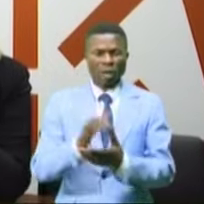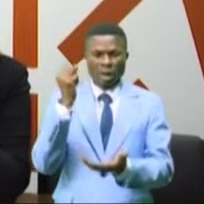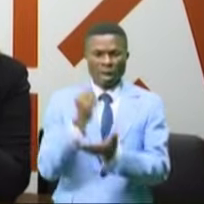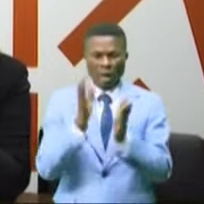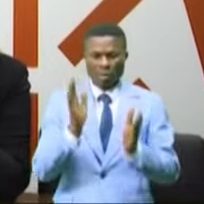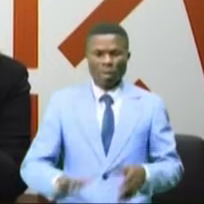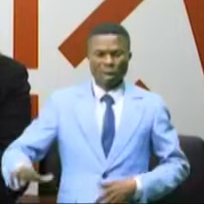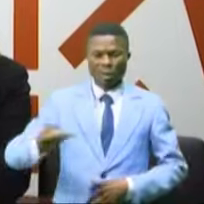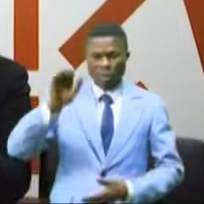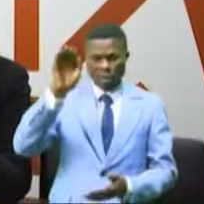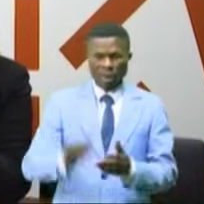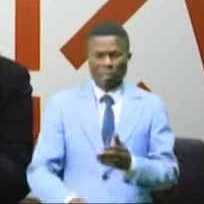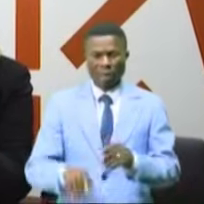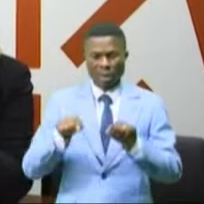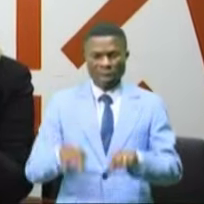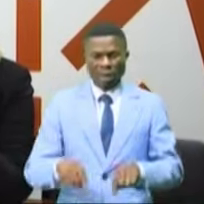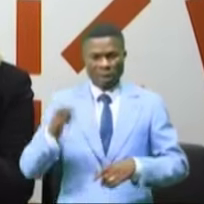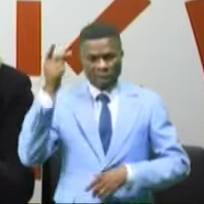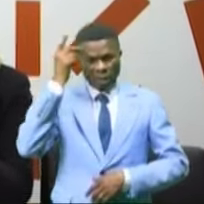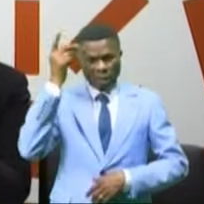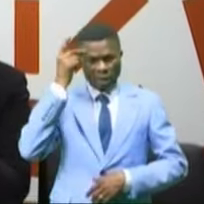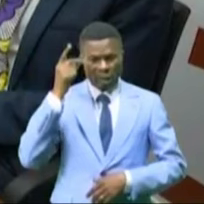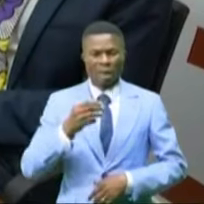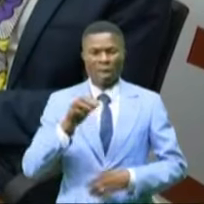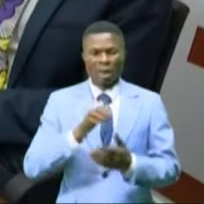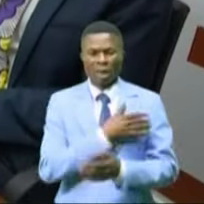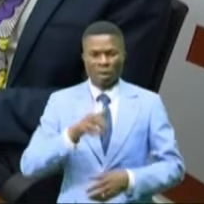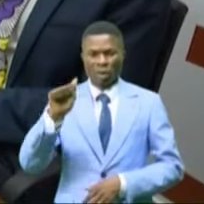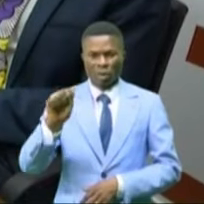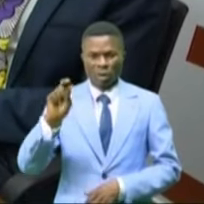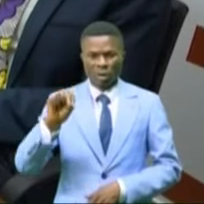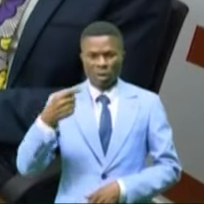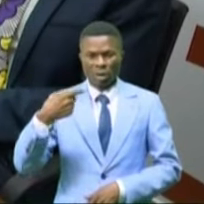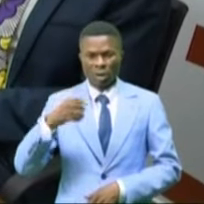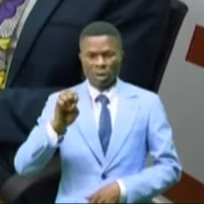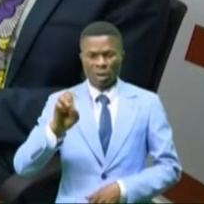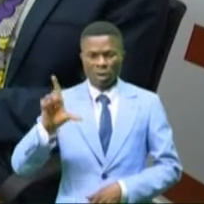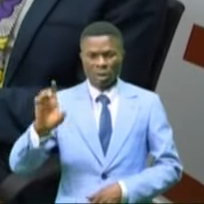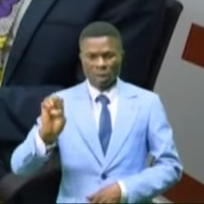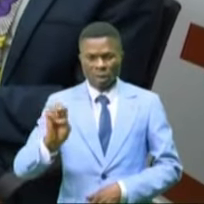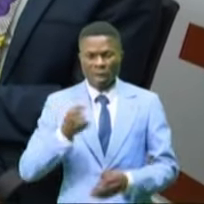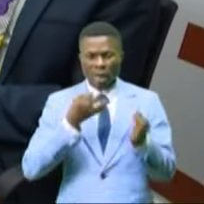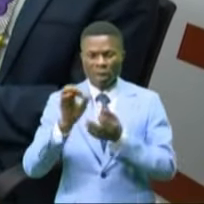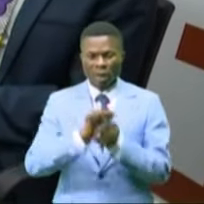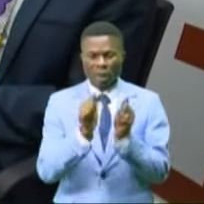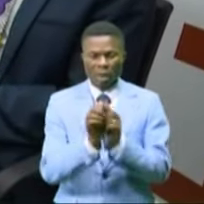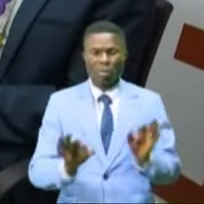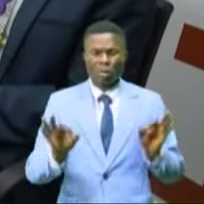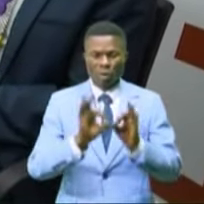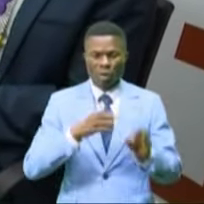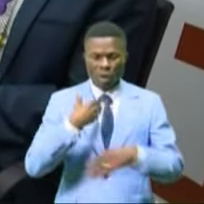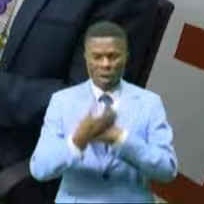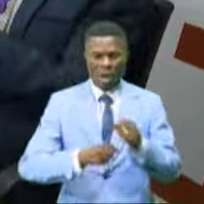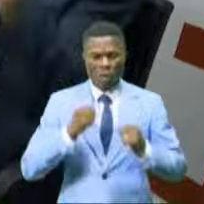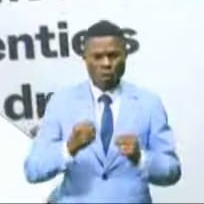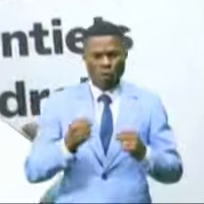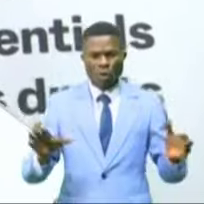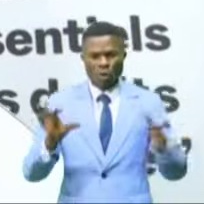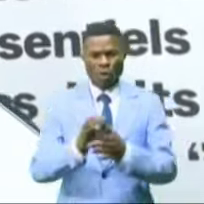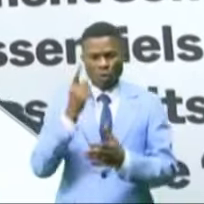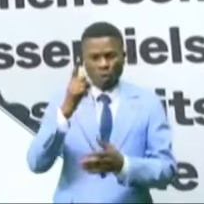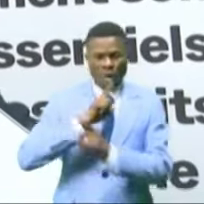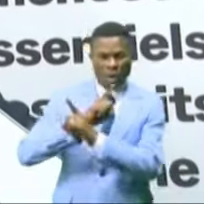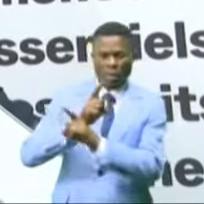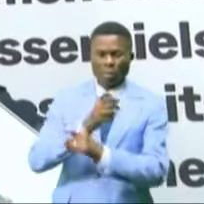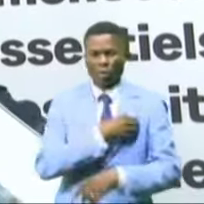des Pays-Bas à Kinshasa, Angèle Samora, est revenu sur la nécessité de conjuguer les efforts pour épargner à